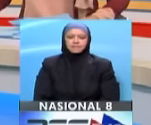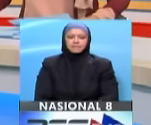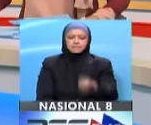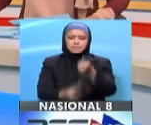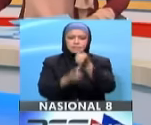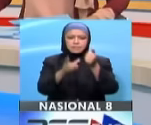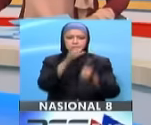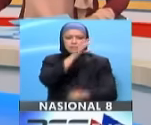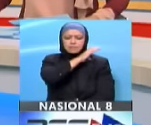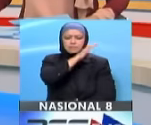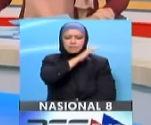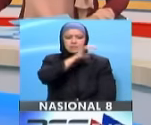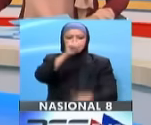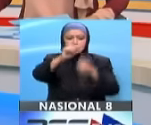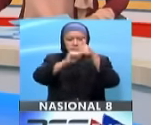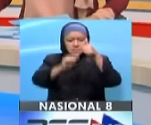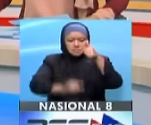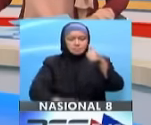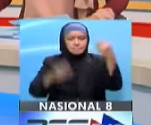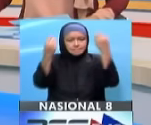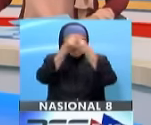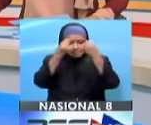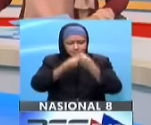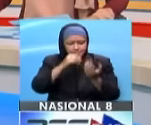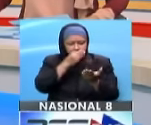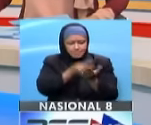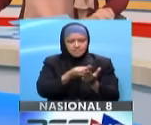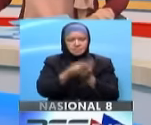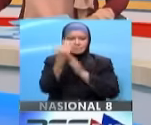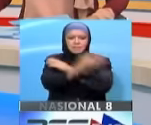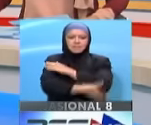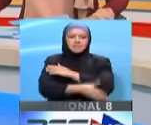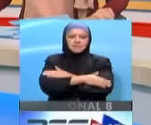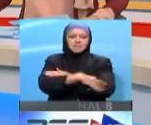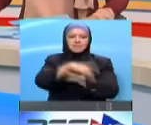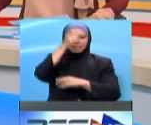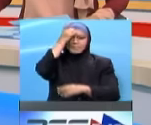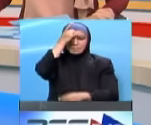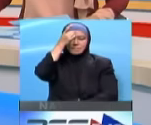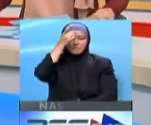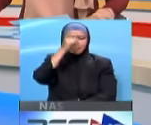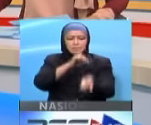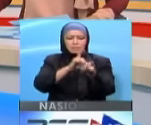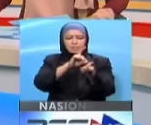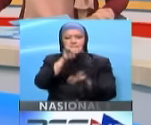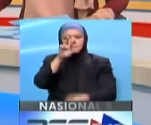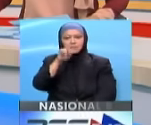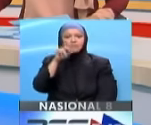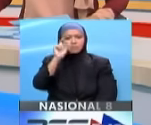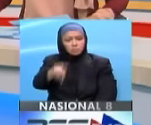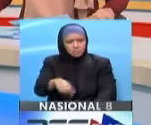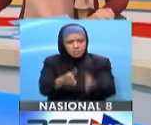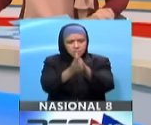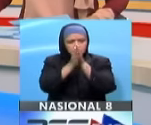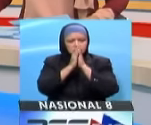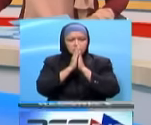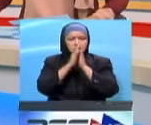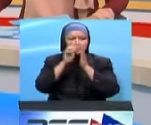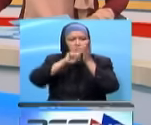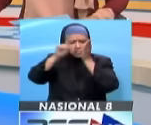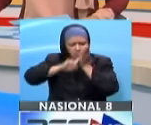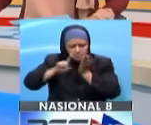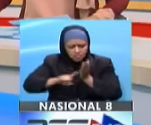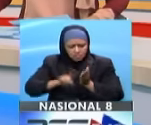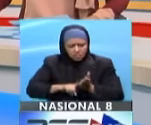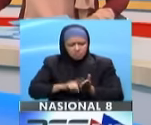Timbalan Pengerusi Jawatan Kuasa Kira-Kira Wang Negara PAC Dr. Tan Seng Giao perlu menuntut siasatan penuh mengenai kebocoran dokumen sulit